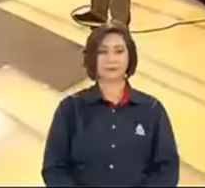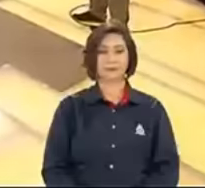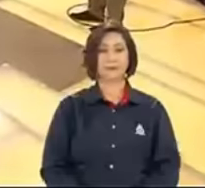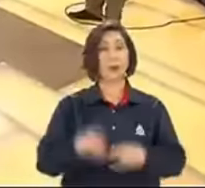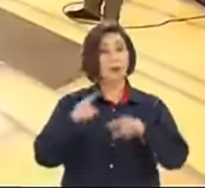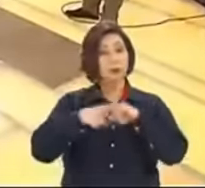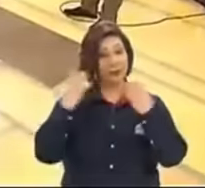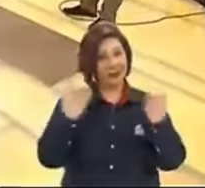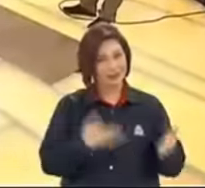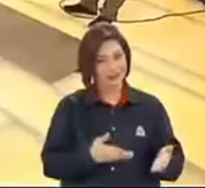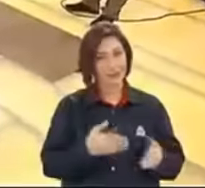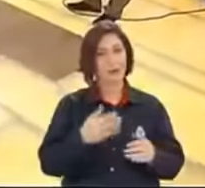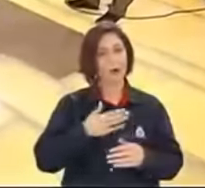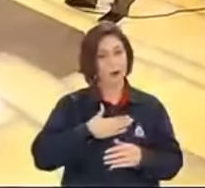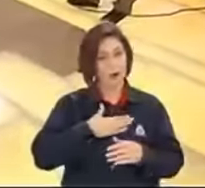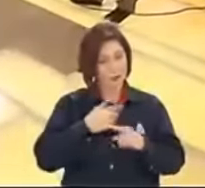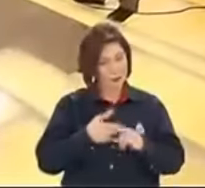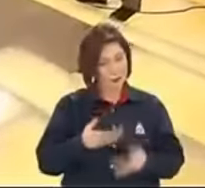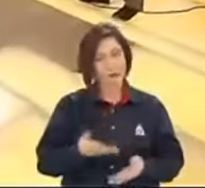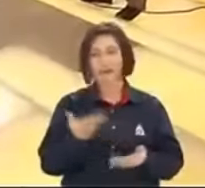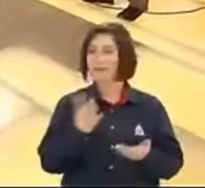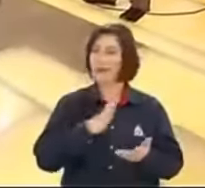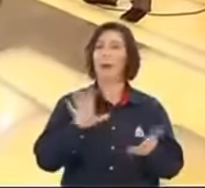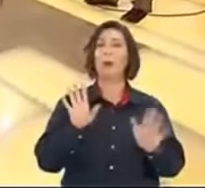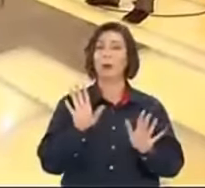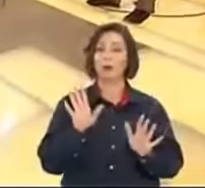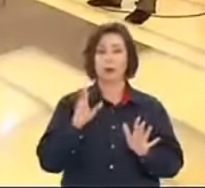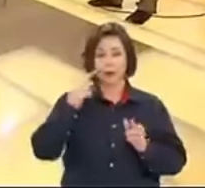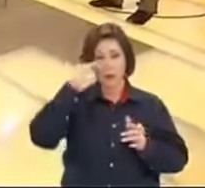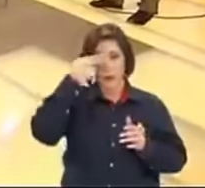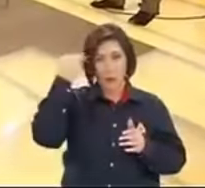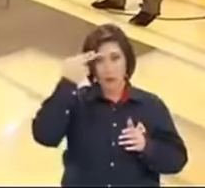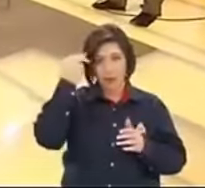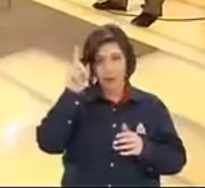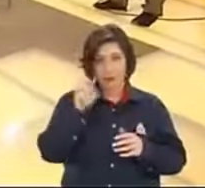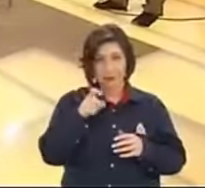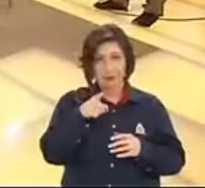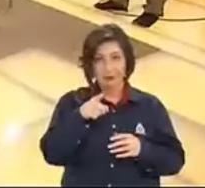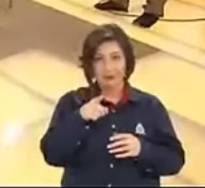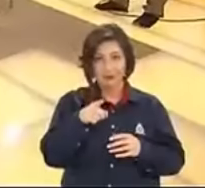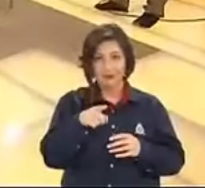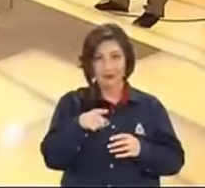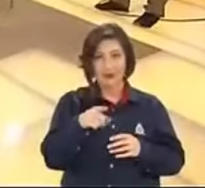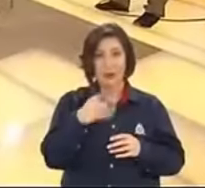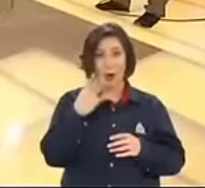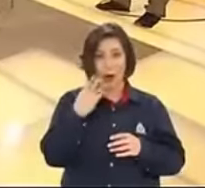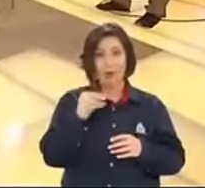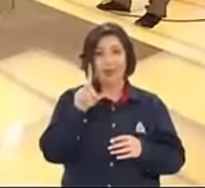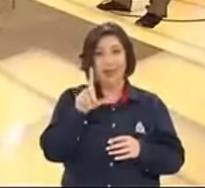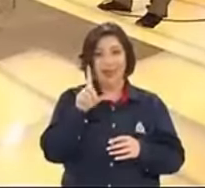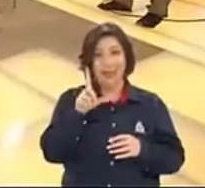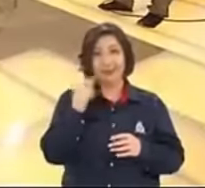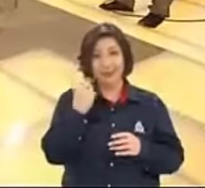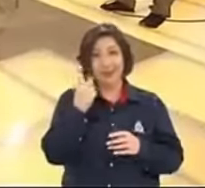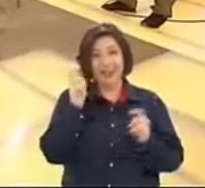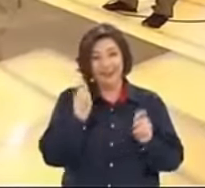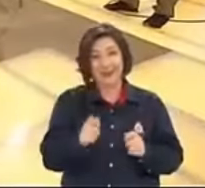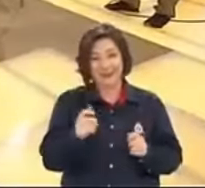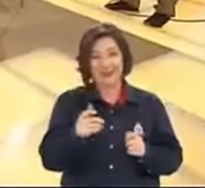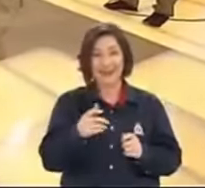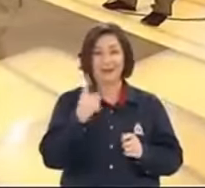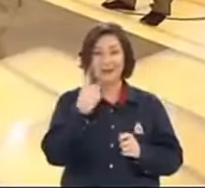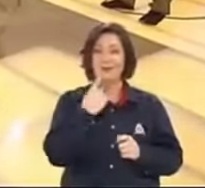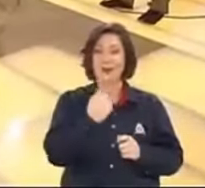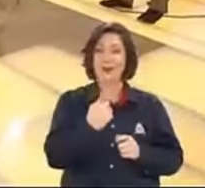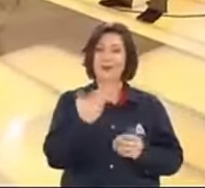Hoş geldiniz abi. Hoş bulduk. Ne var ne yok? İyiyim kaşınızı abi. Kaşınızı mı boyadınız? Olması gereken bir şeydi, yaptık. Bir